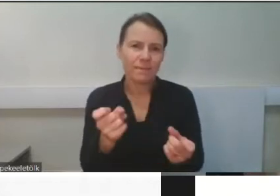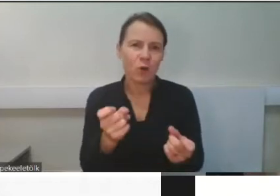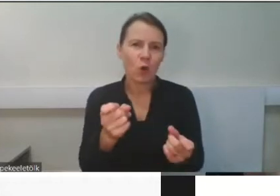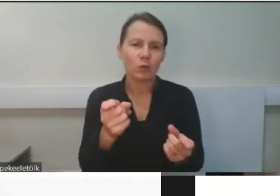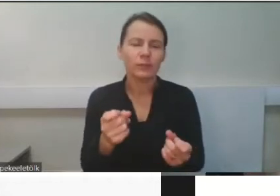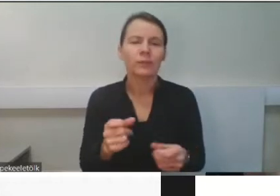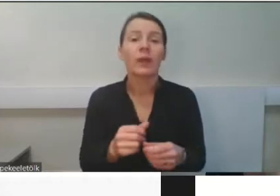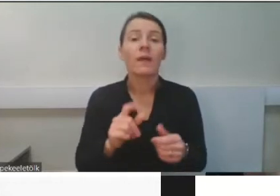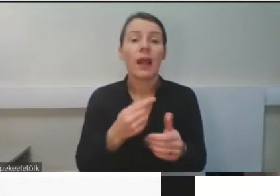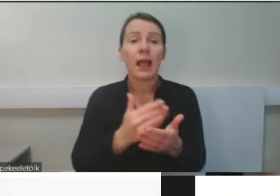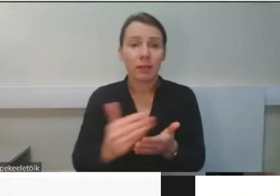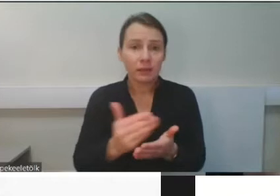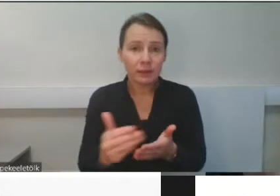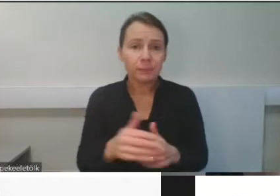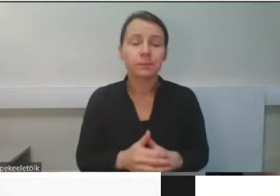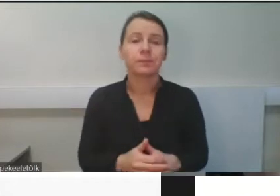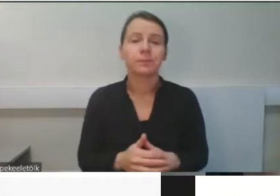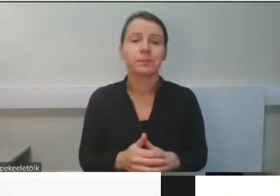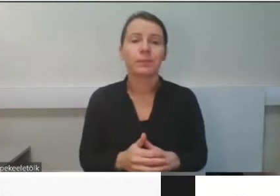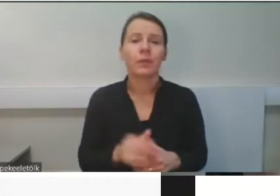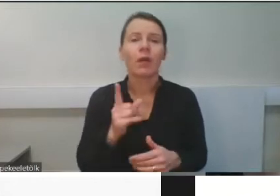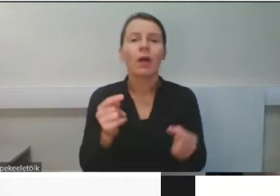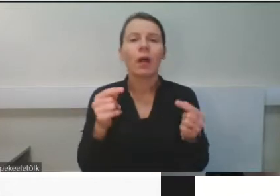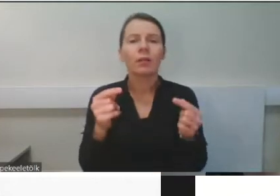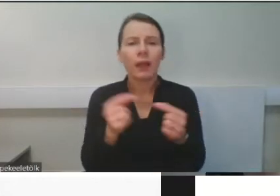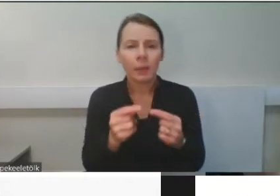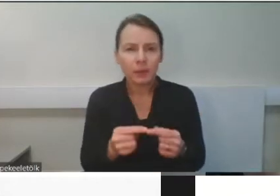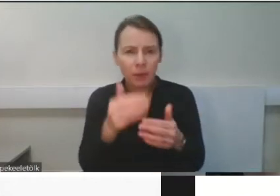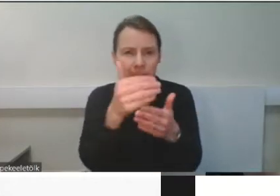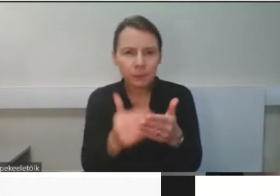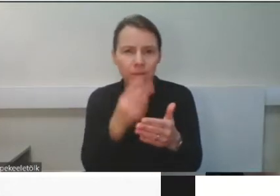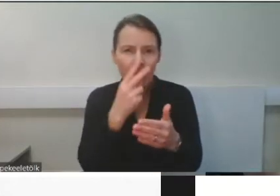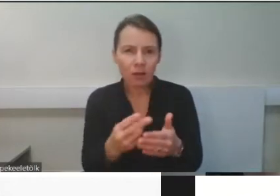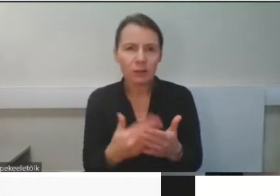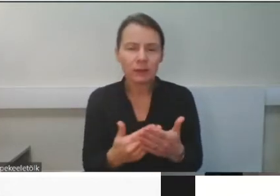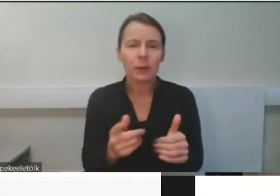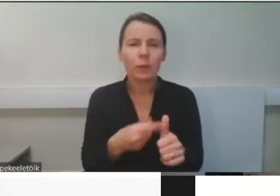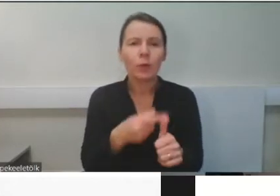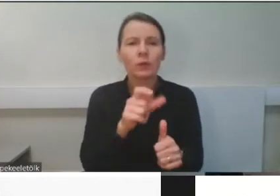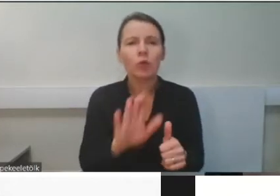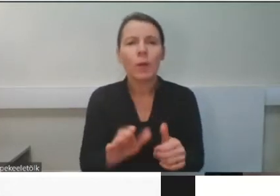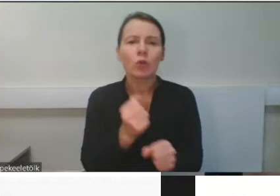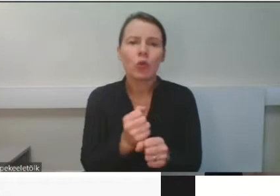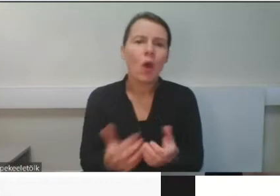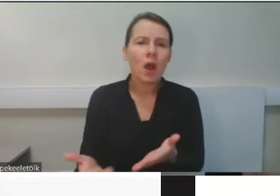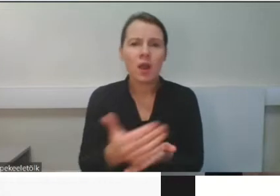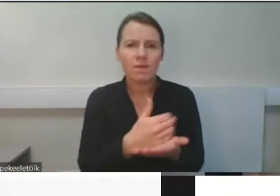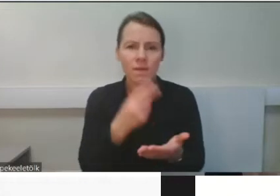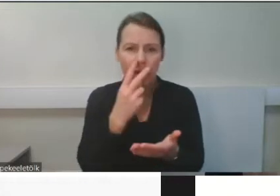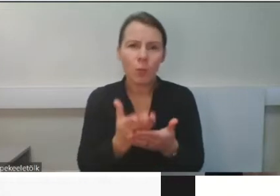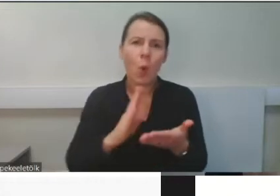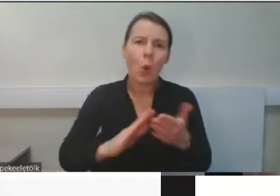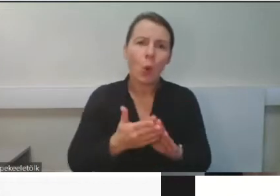kui siis ka võib-olla erinevate haiguste esinemissagedus ja arstiabi kättesaadavus siis ka